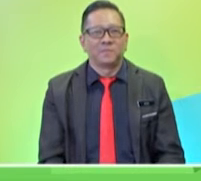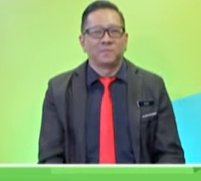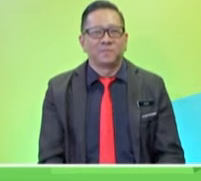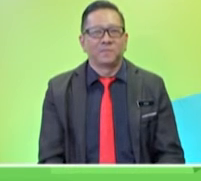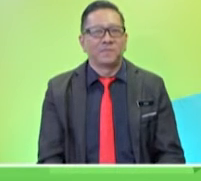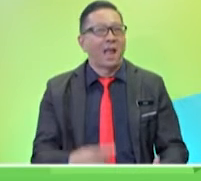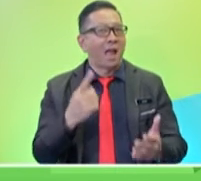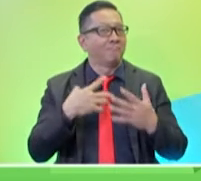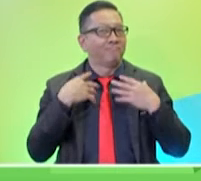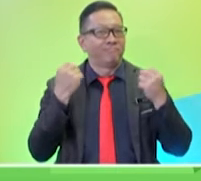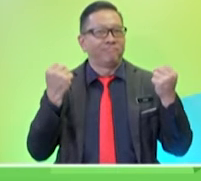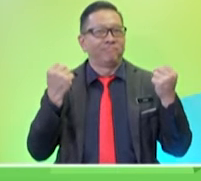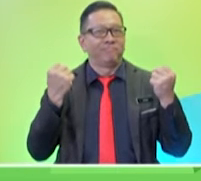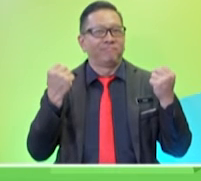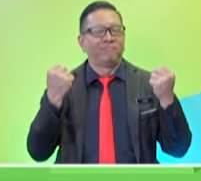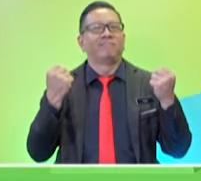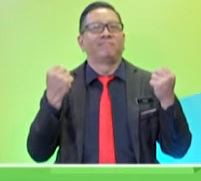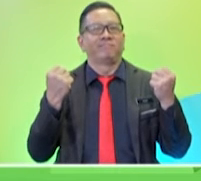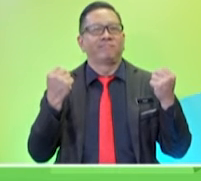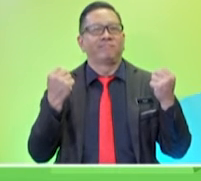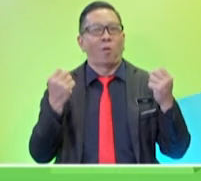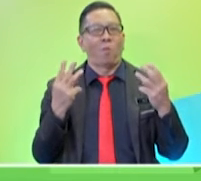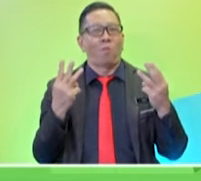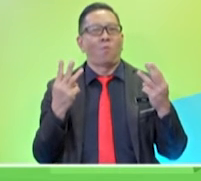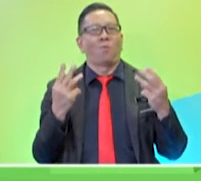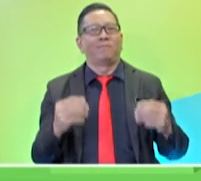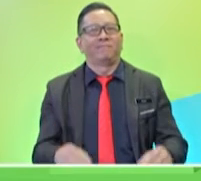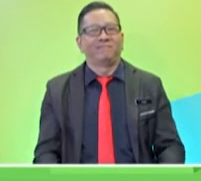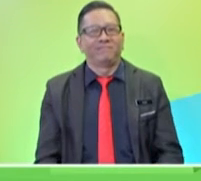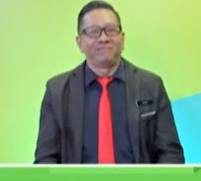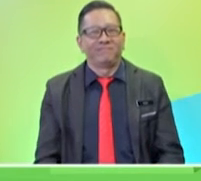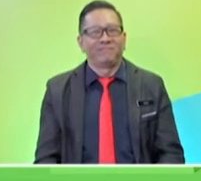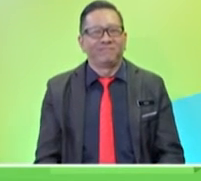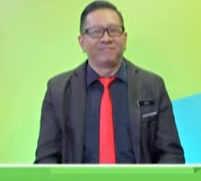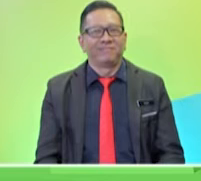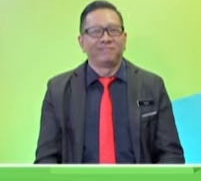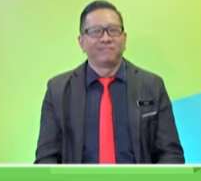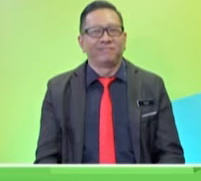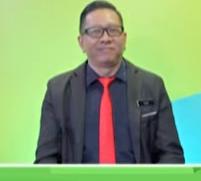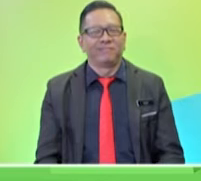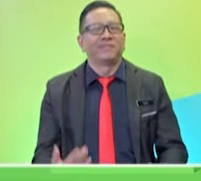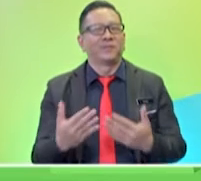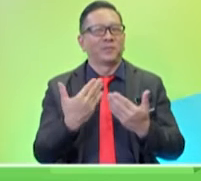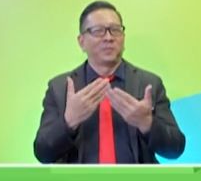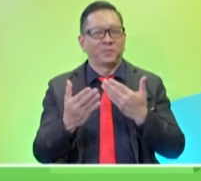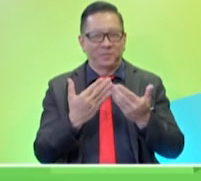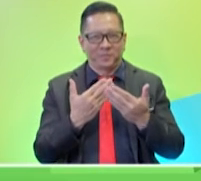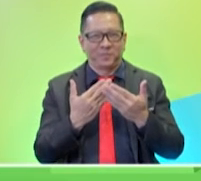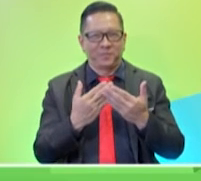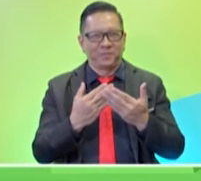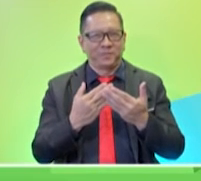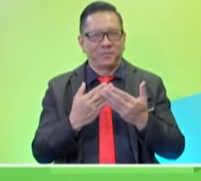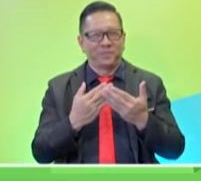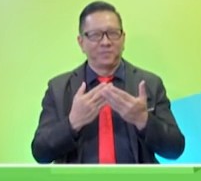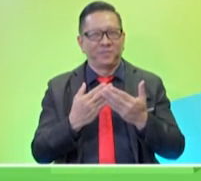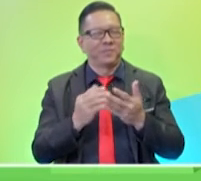Apa khabar? Wah, nampaknya ada sedikit gangguan teknikal. Ya, betul tu. Tapi tak apa. Salam perkenalan diucapkan